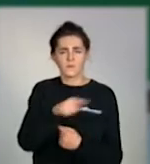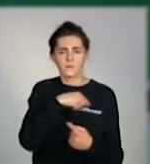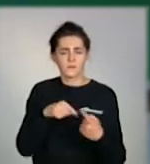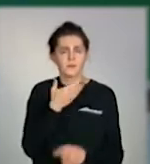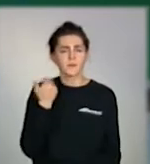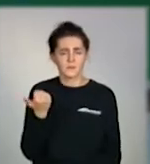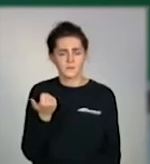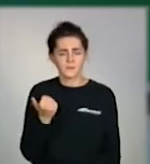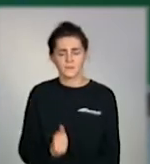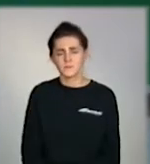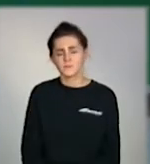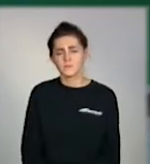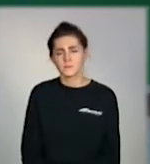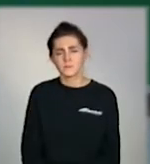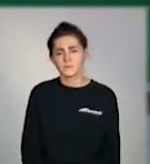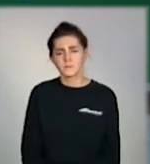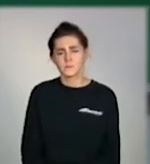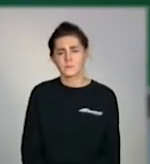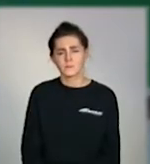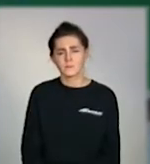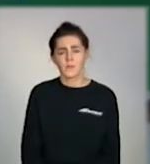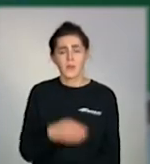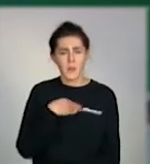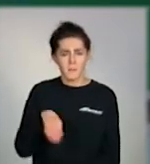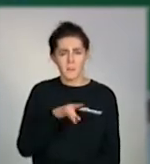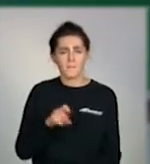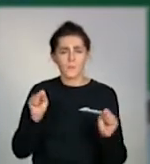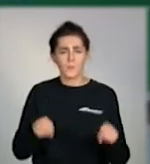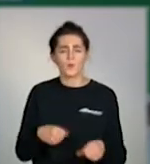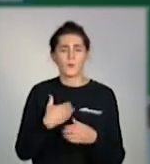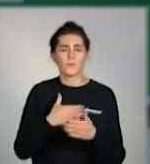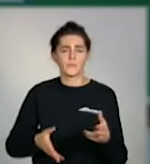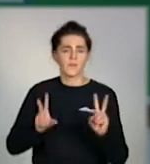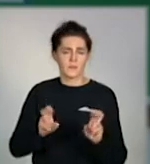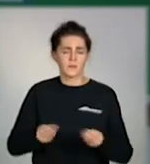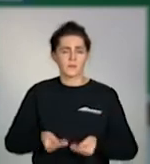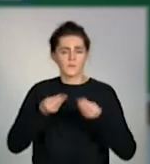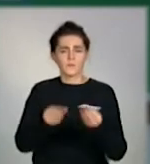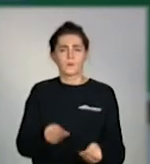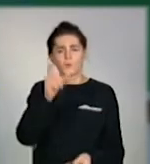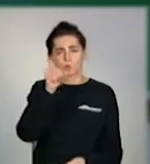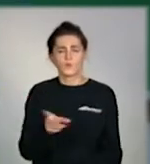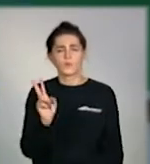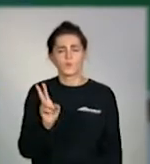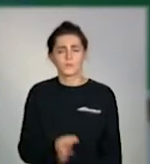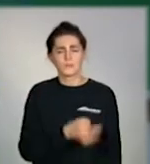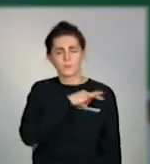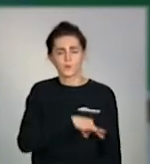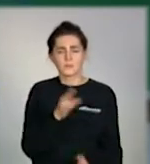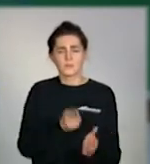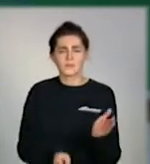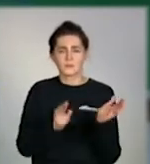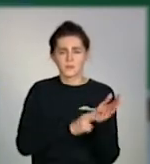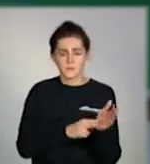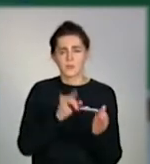нет. То есть мы можем сейчас отоваривать именно тех людей, которые смогли воспользоваться, зарегистрироваться